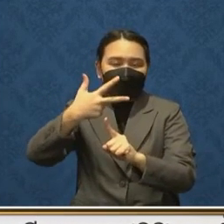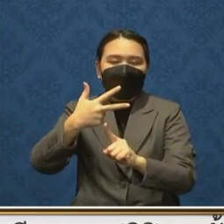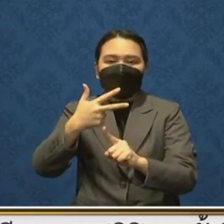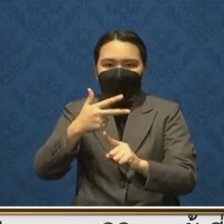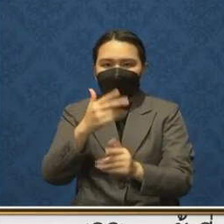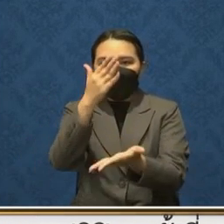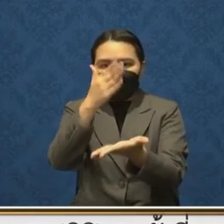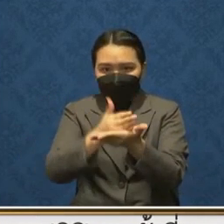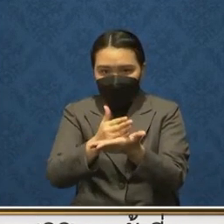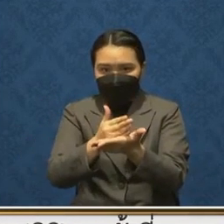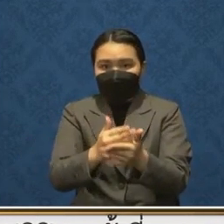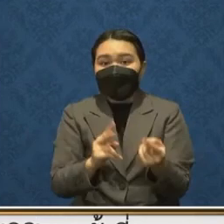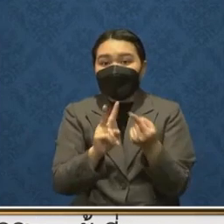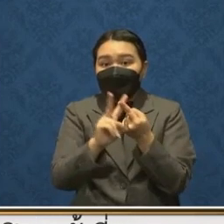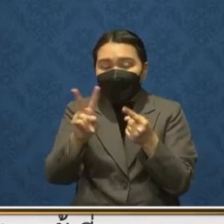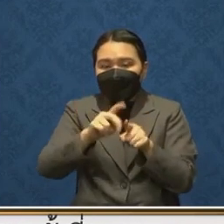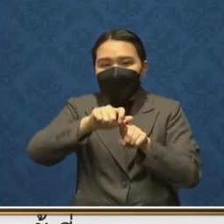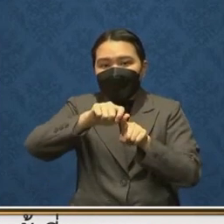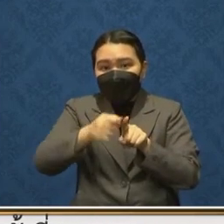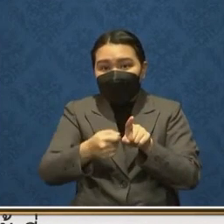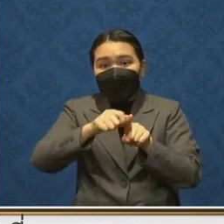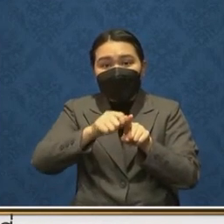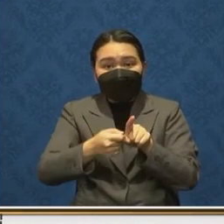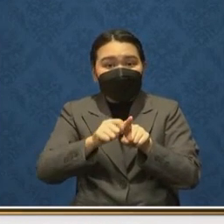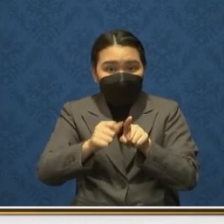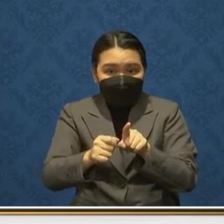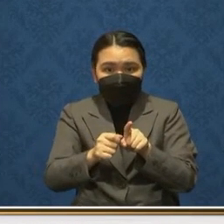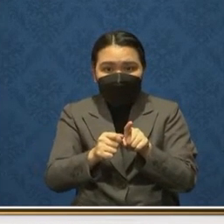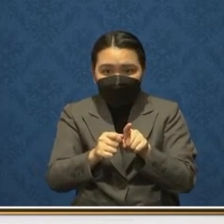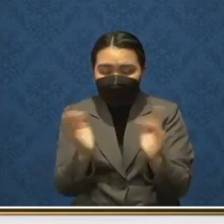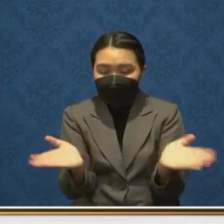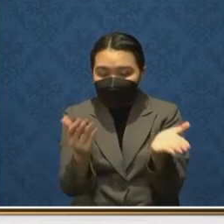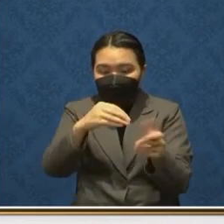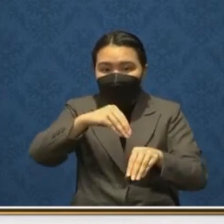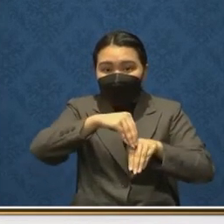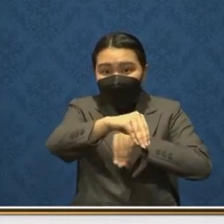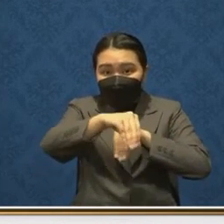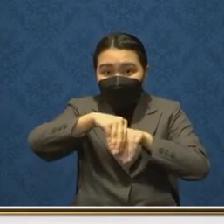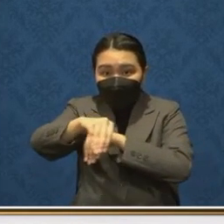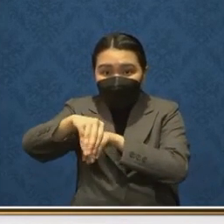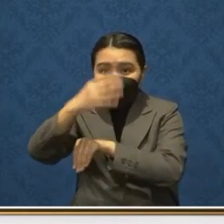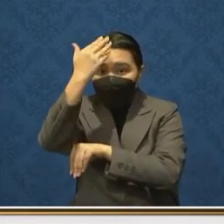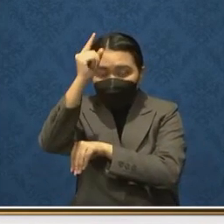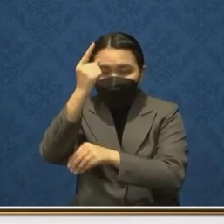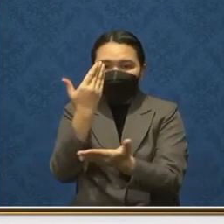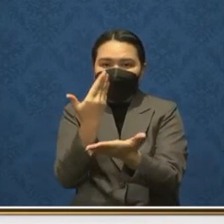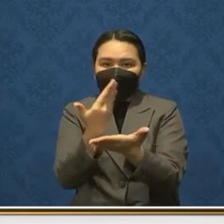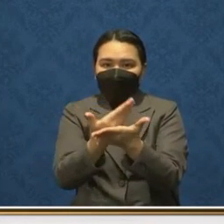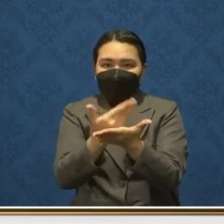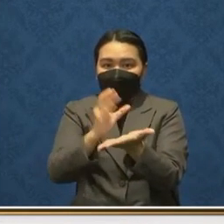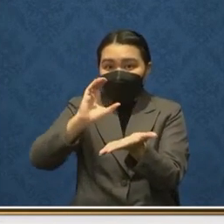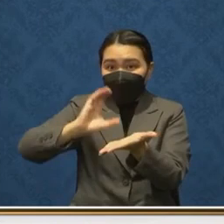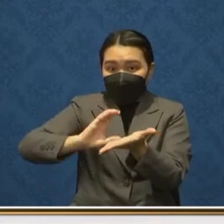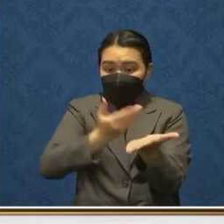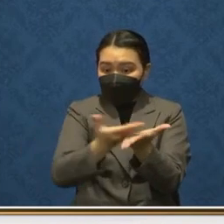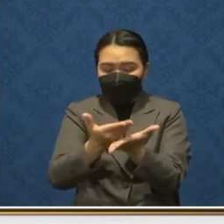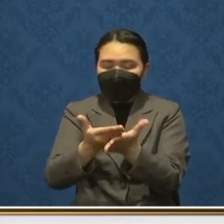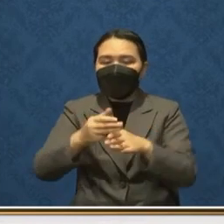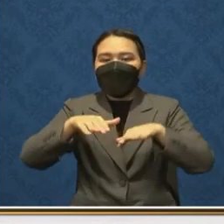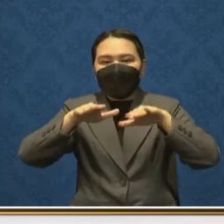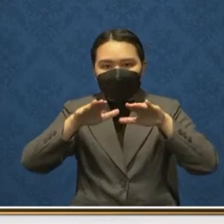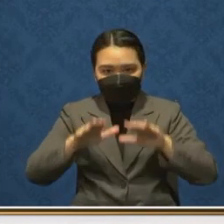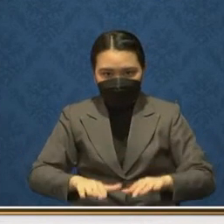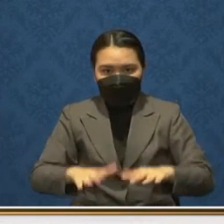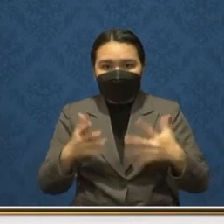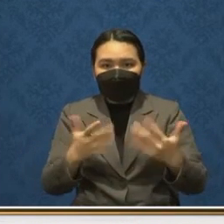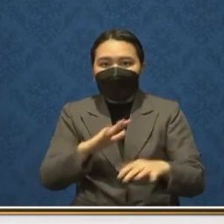ารผลิขาโฟทท่ทำอะไรบางครั ส่งเสรไปกี่ไ่ครั Niyeจะลตนทุนระยะยาวภักดันมาตรฐานฟ